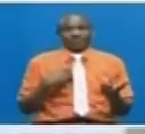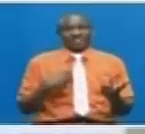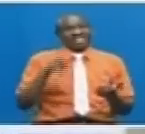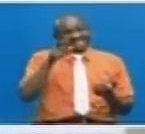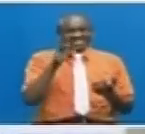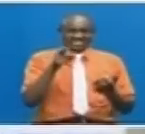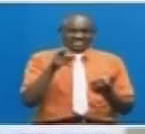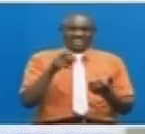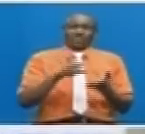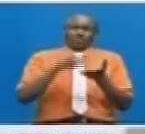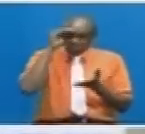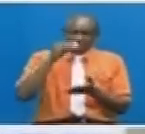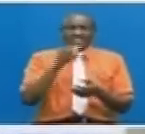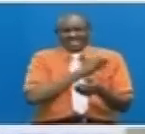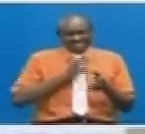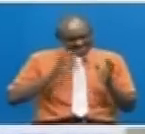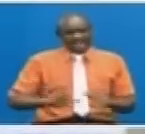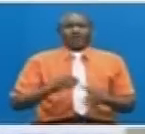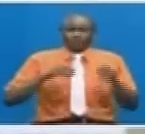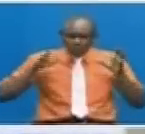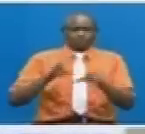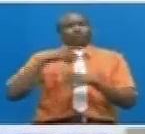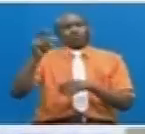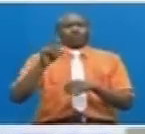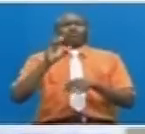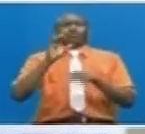hakuna mwanafunzi mkristo analazimishwa kuingia hiyo msikiti.